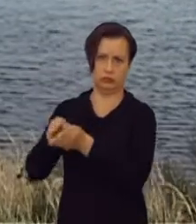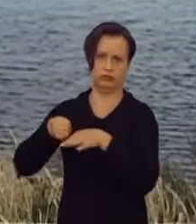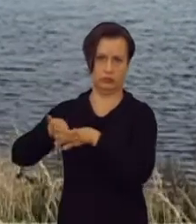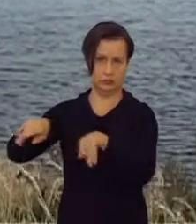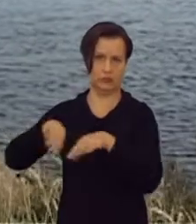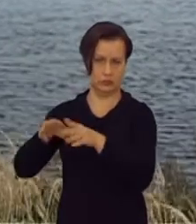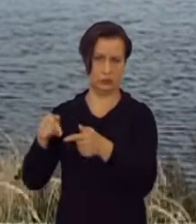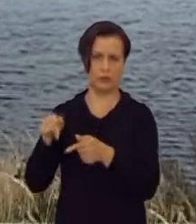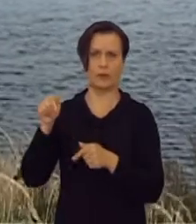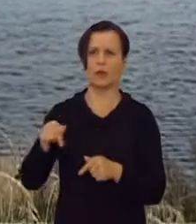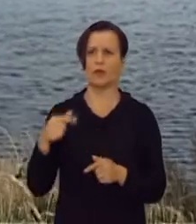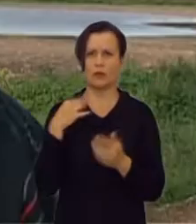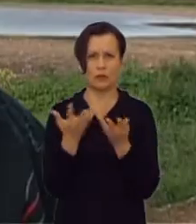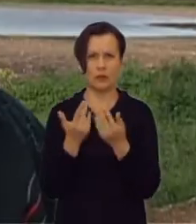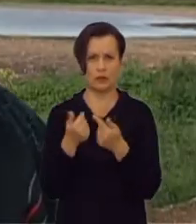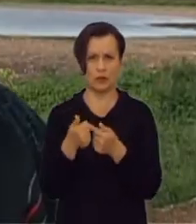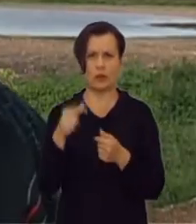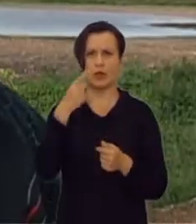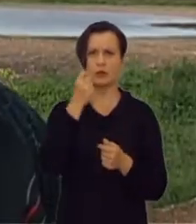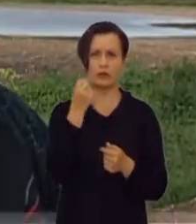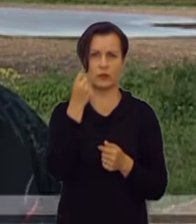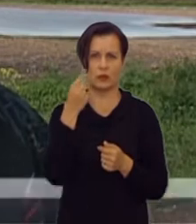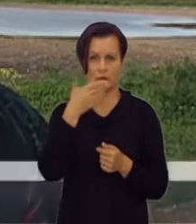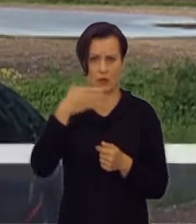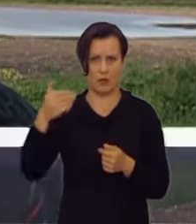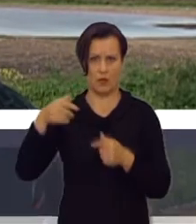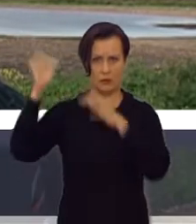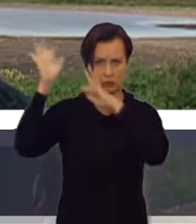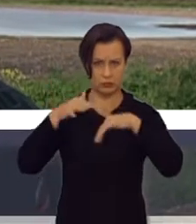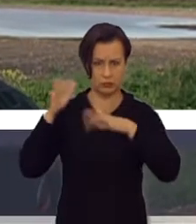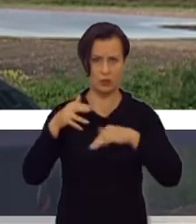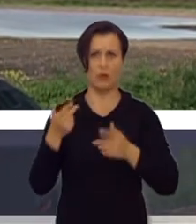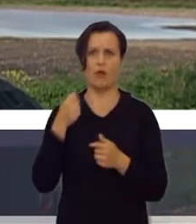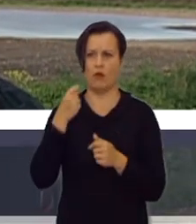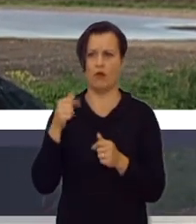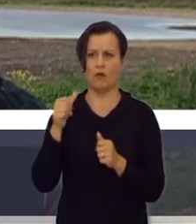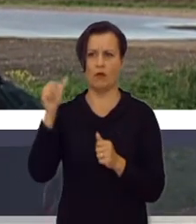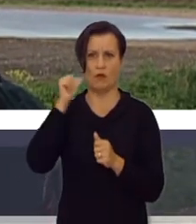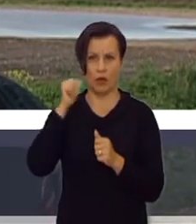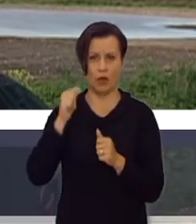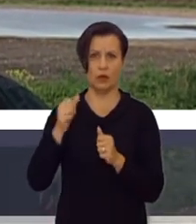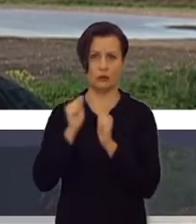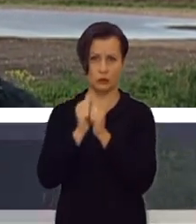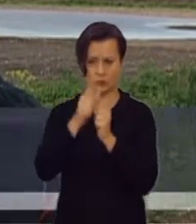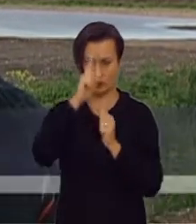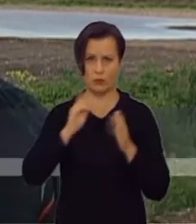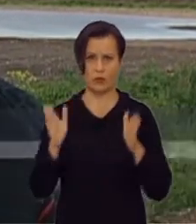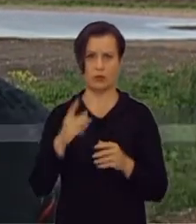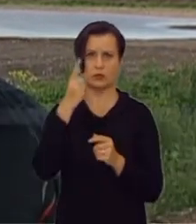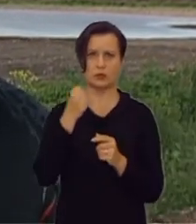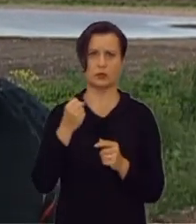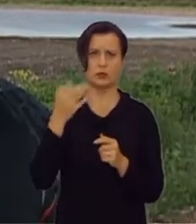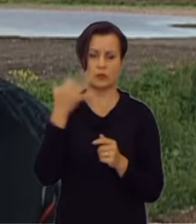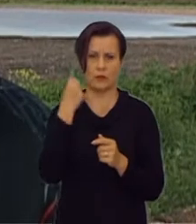iš mūsų šito seniai iškrita 111 kažkur milimetrų, o per rugsėjo mėnesį vakar dieną 151